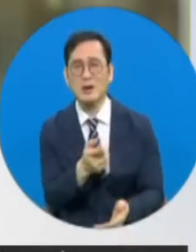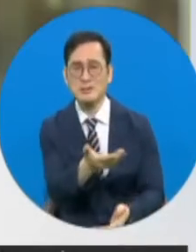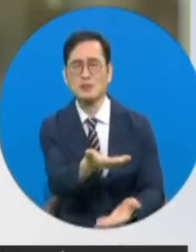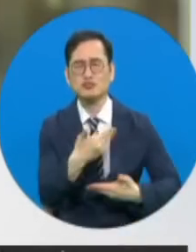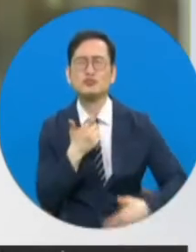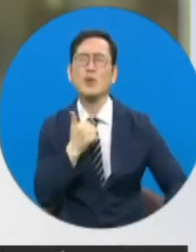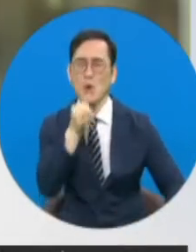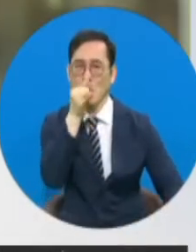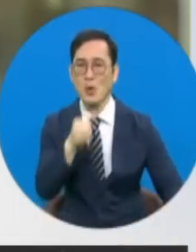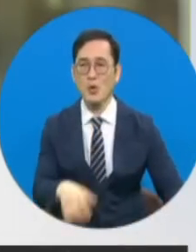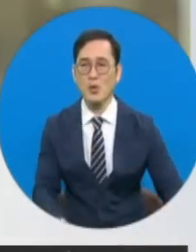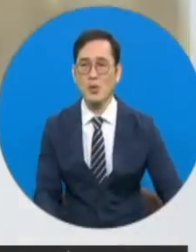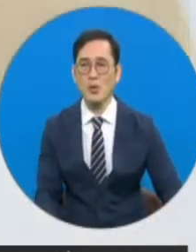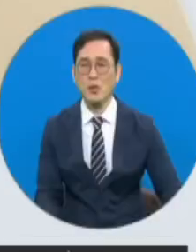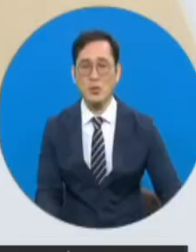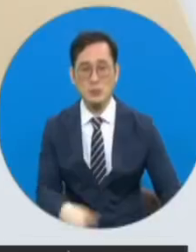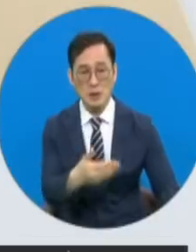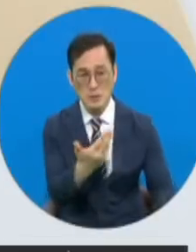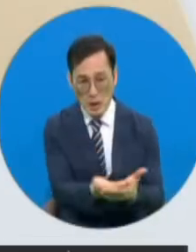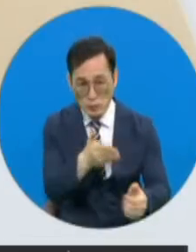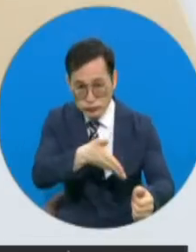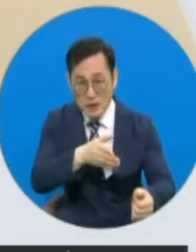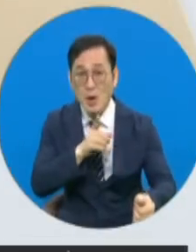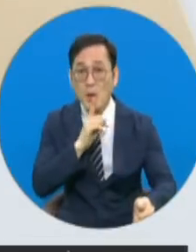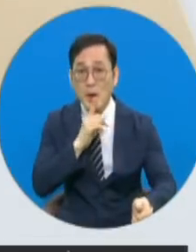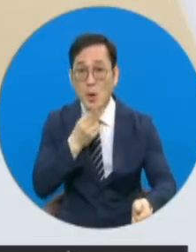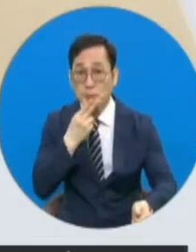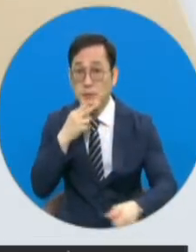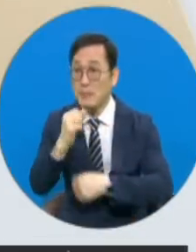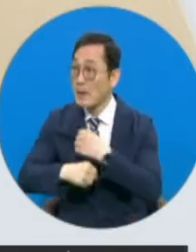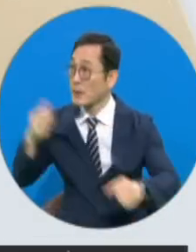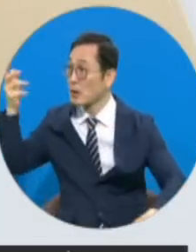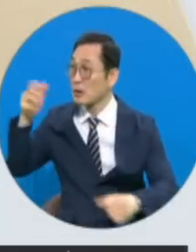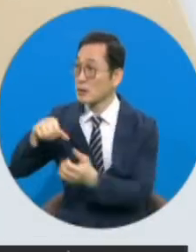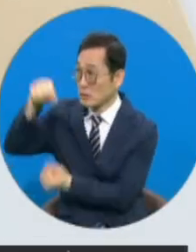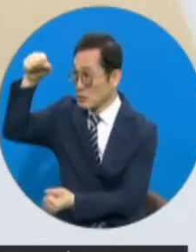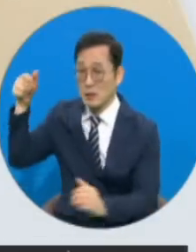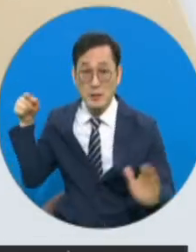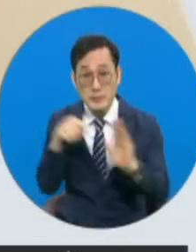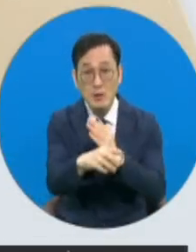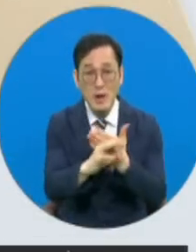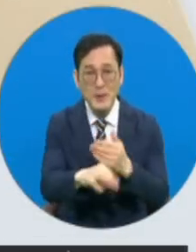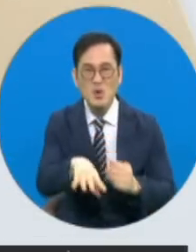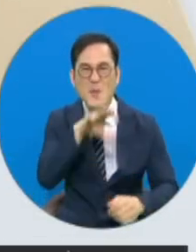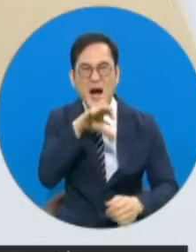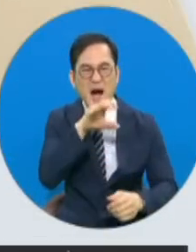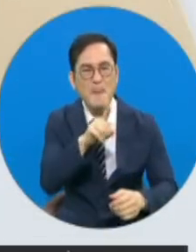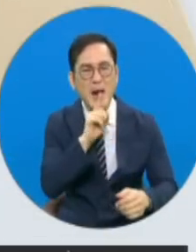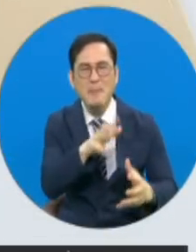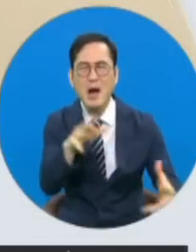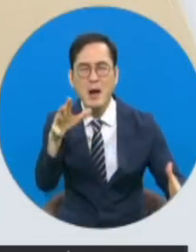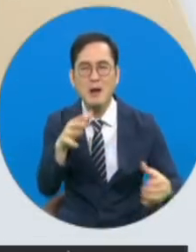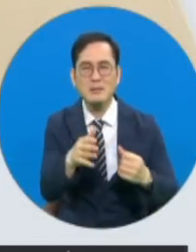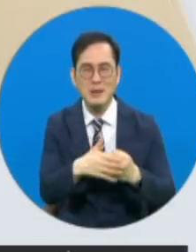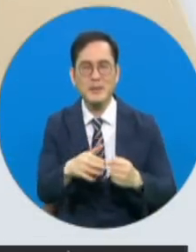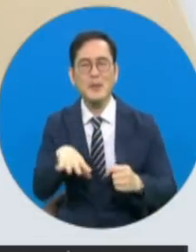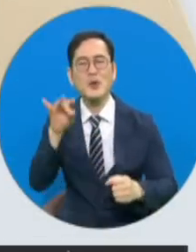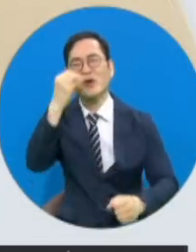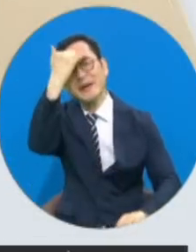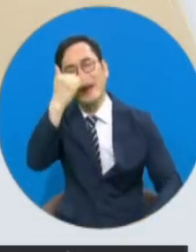근데 만약에이 문제 치료구도 않고 바로 앞서 들어가 버리면 또 그것까지 굉장히 논란이 있고 비판을 받을 거예요 그러니까 검찰 입장에서는